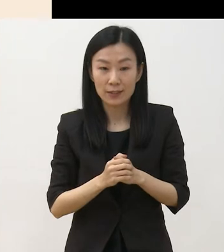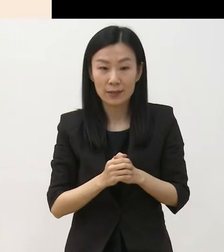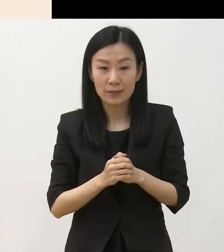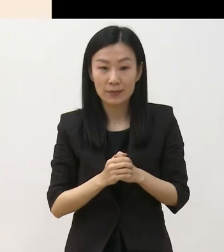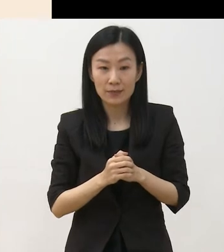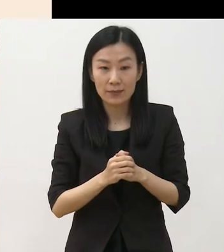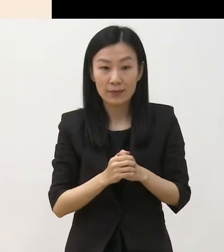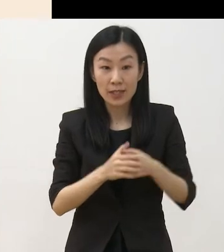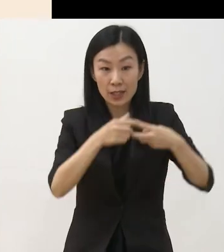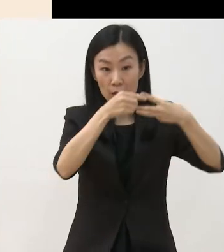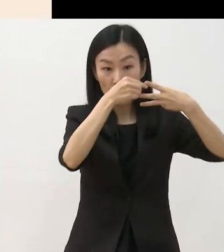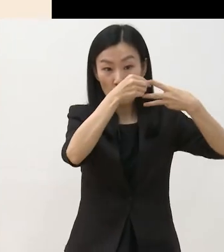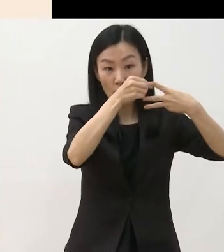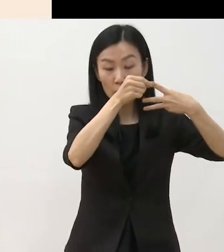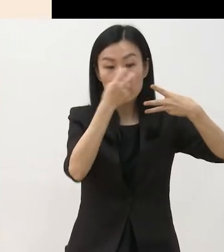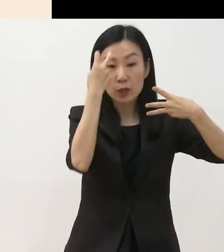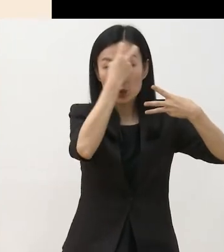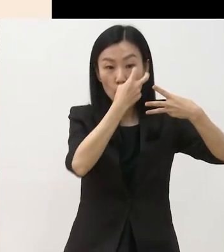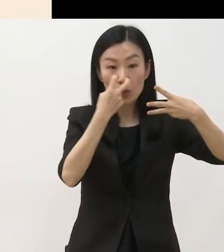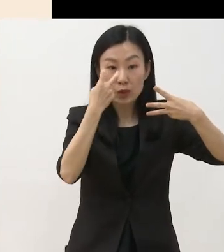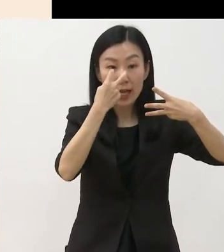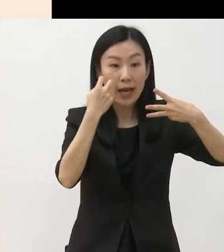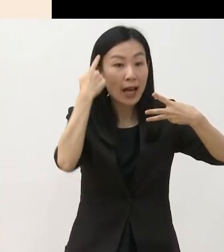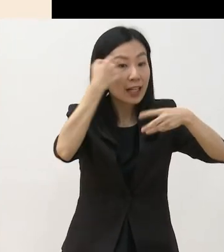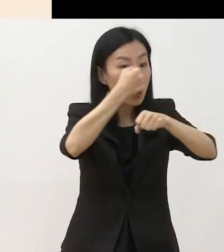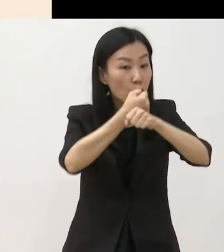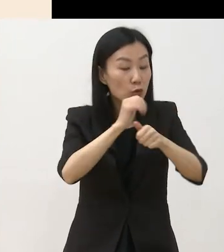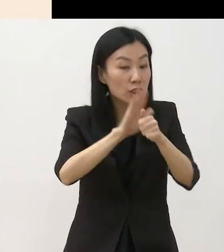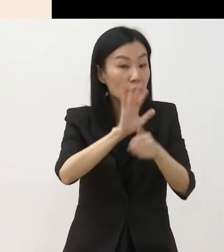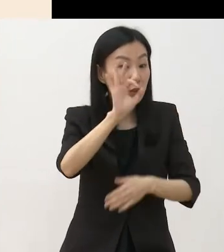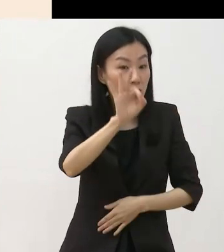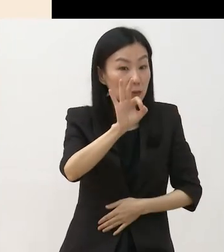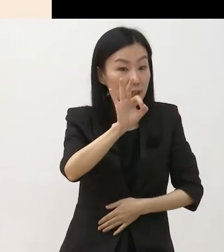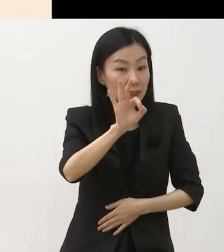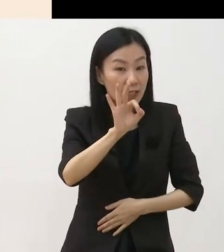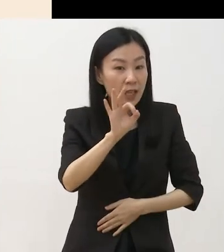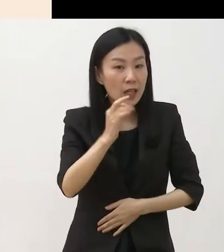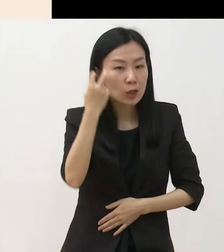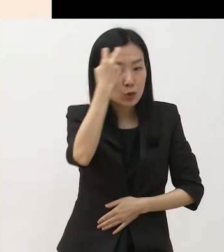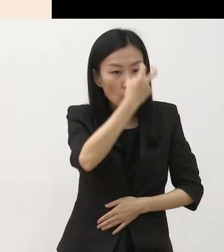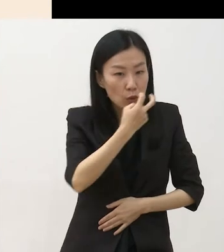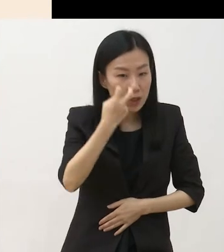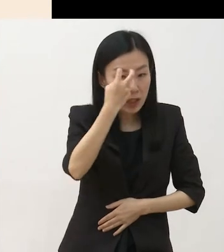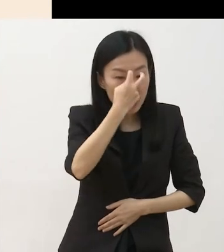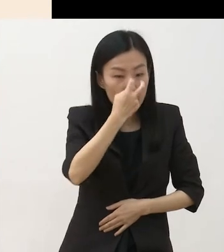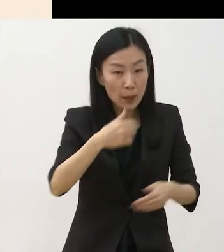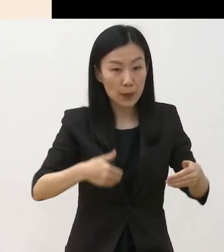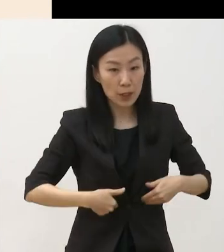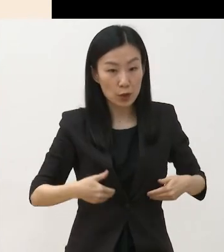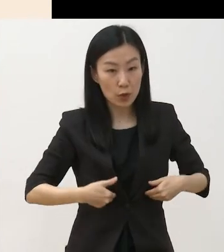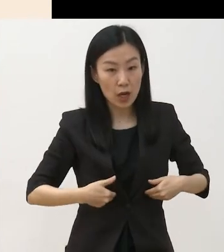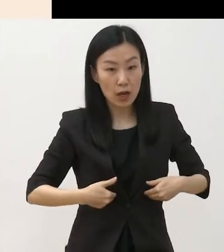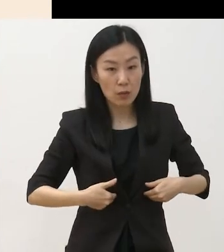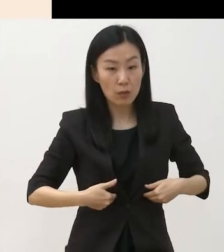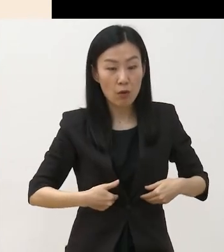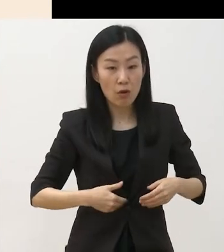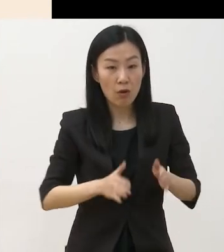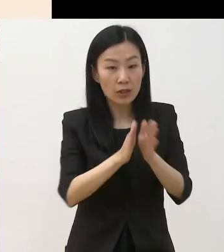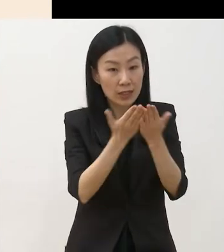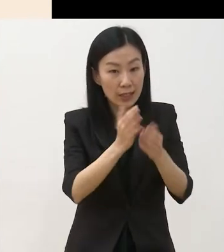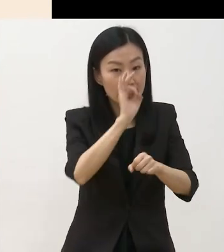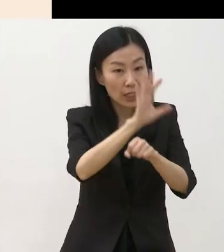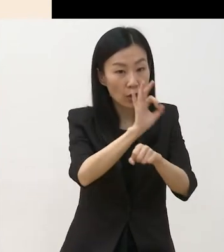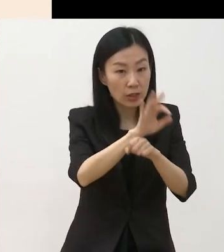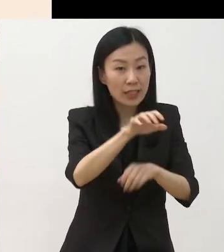연구 지원금에서는 뭐 조사 연구를 위한 간행물을 구입하거나 조사 연구를 위한 어떤